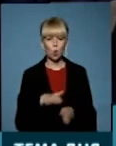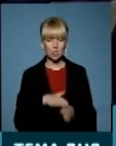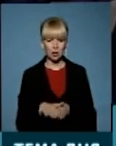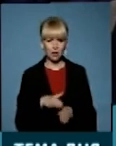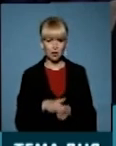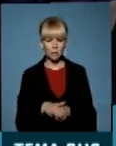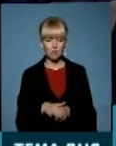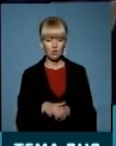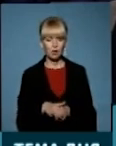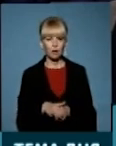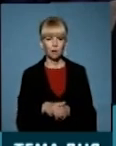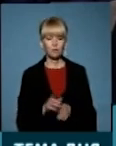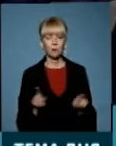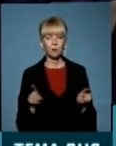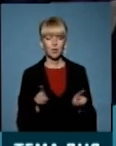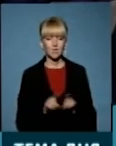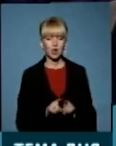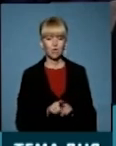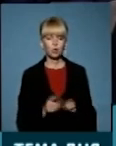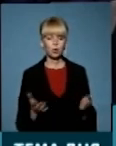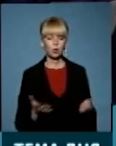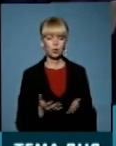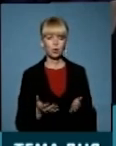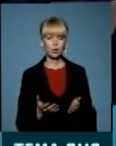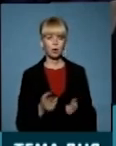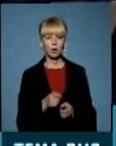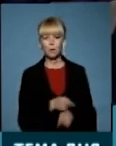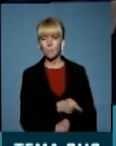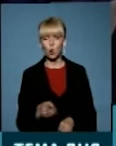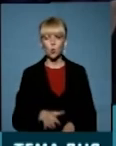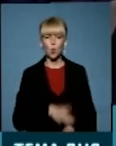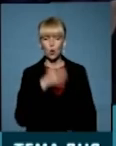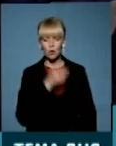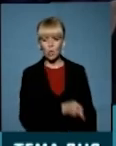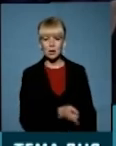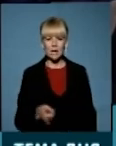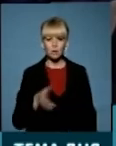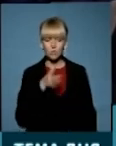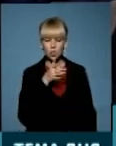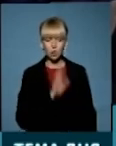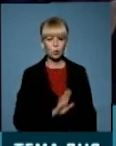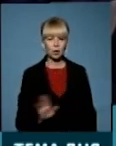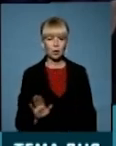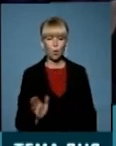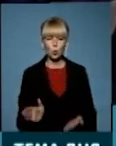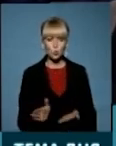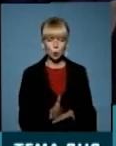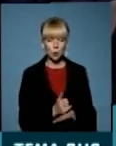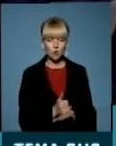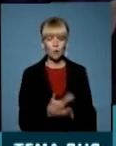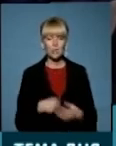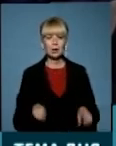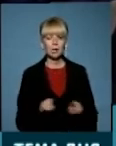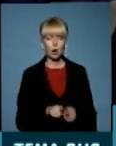І також, як вони там протягом довгого терміну часу не усувалися, ми